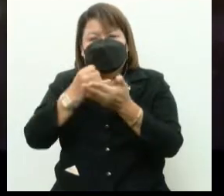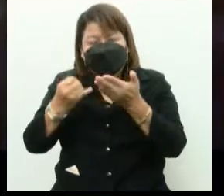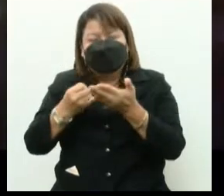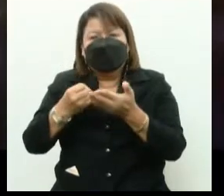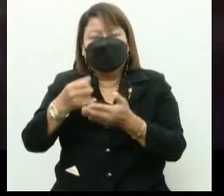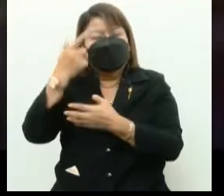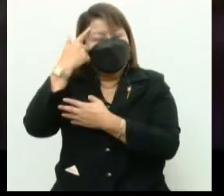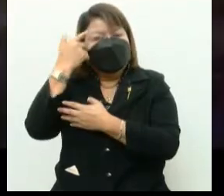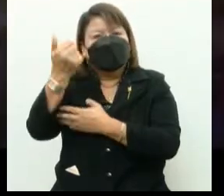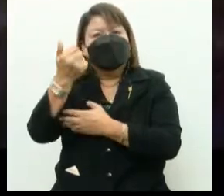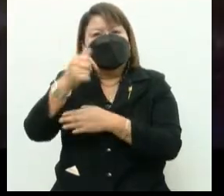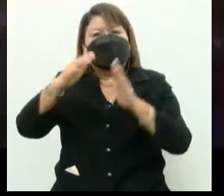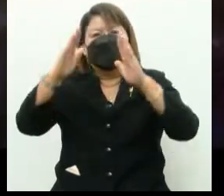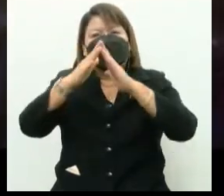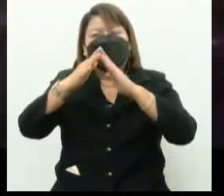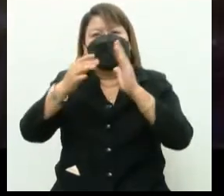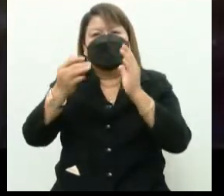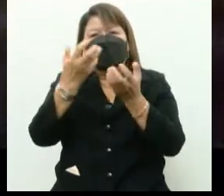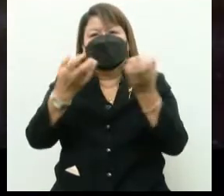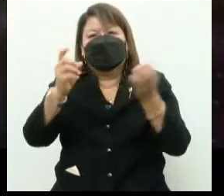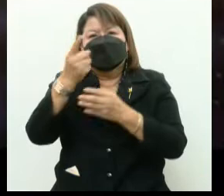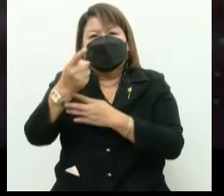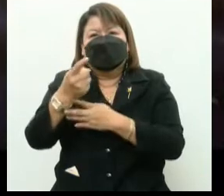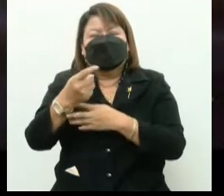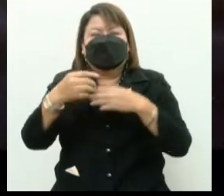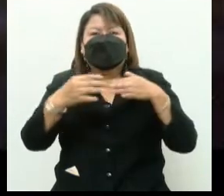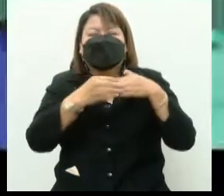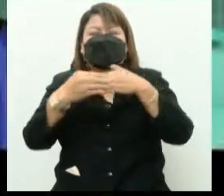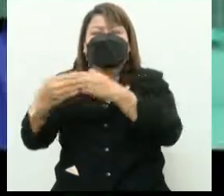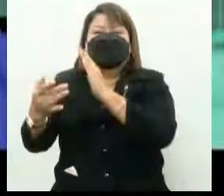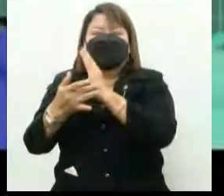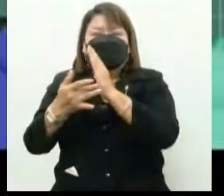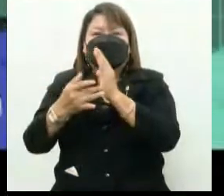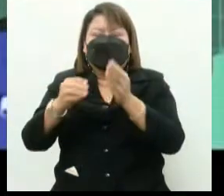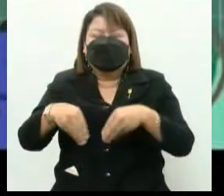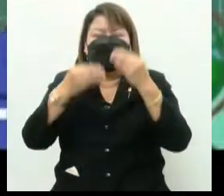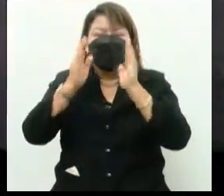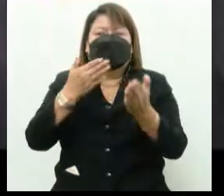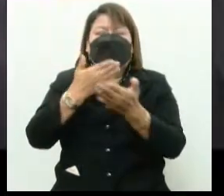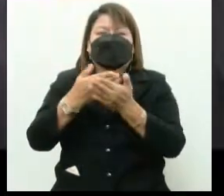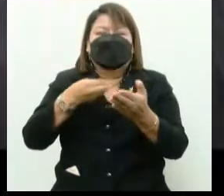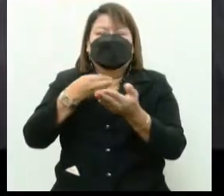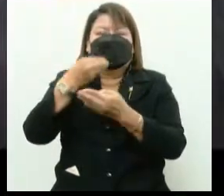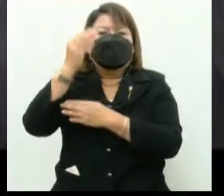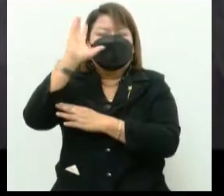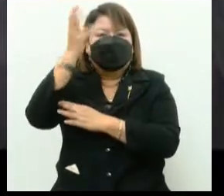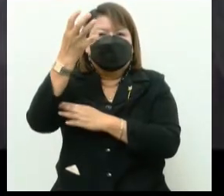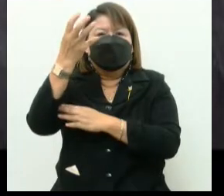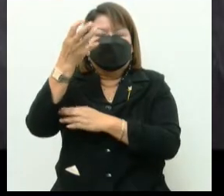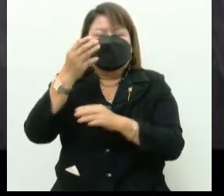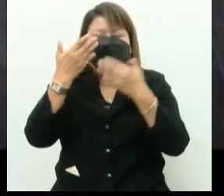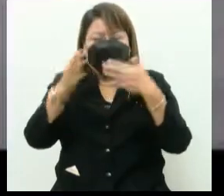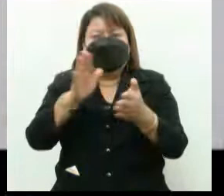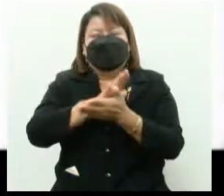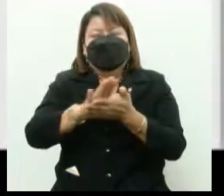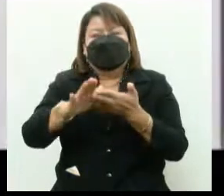วัตกรรมก้าวนำเทคโนโลยีสร้างคนดีสู่สากลดำเนินการเสร็จสิ้นไปแล้วสำหรับงานศิลปหัตถกรรมนัก